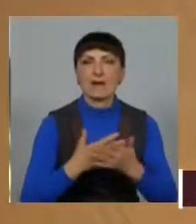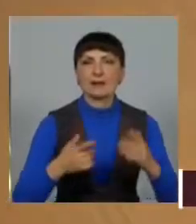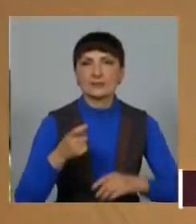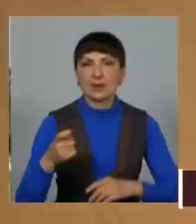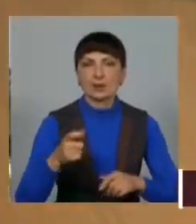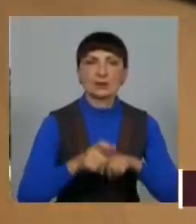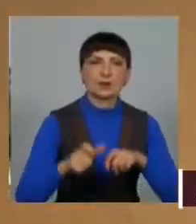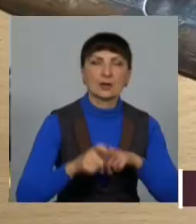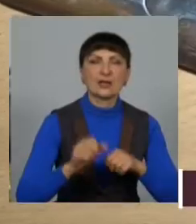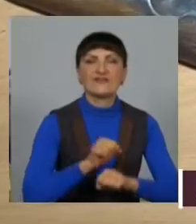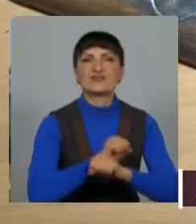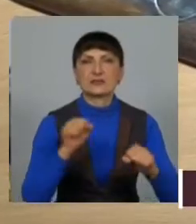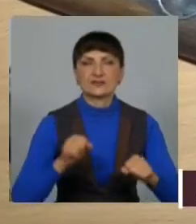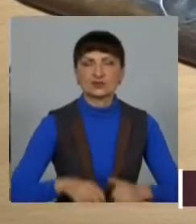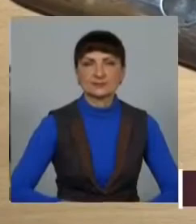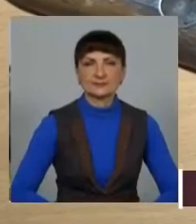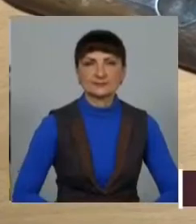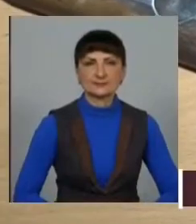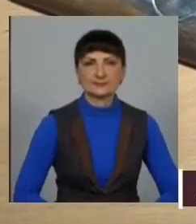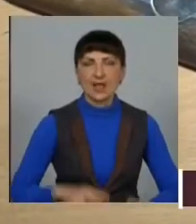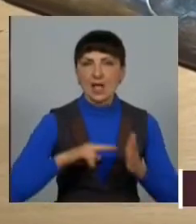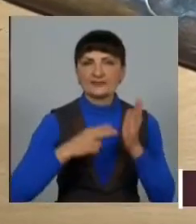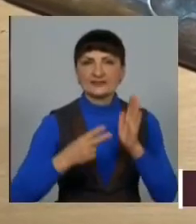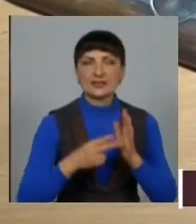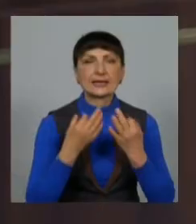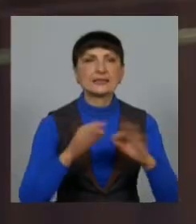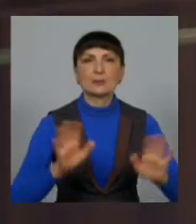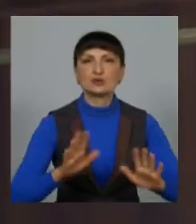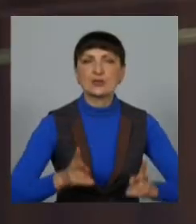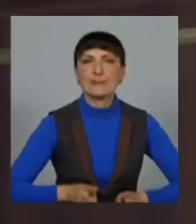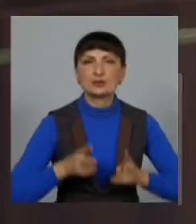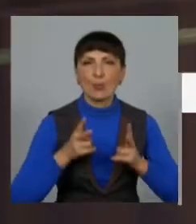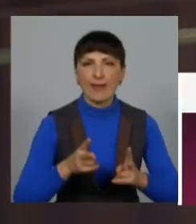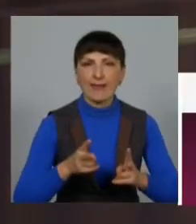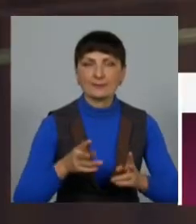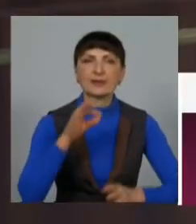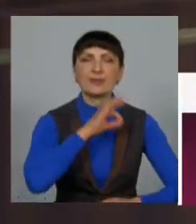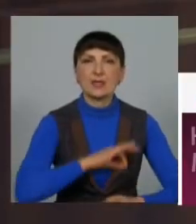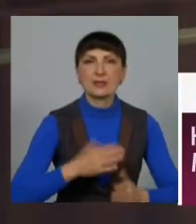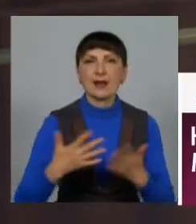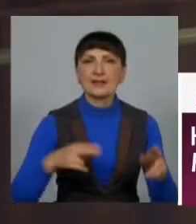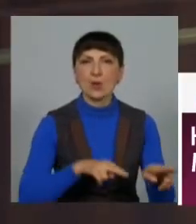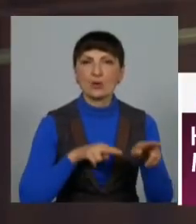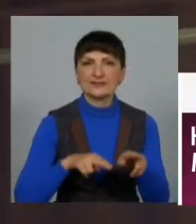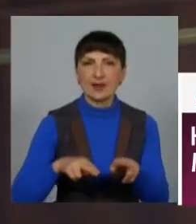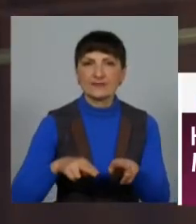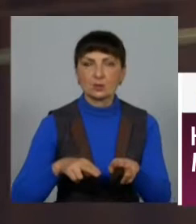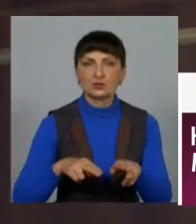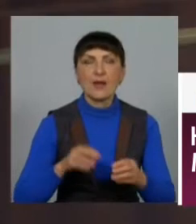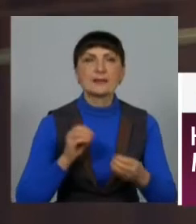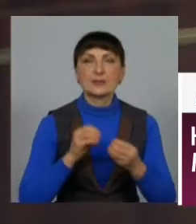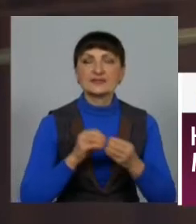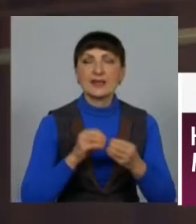оружия, боеприпасов и взрывчатых веществ. В целях недопущения преступлений с применением огнестрельного оружия на постоянной